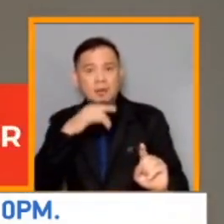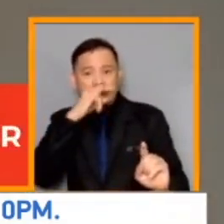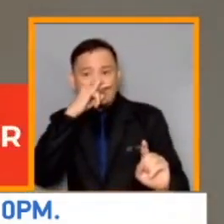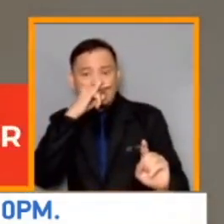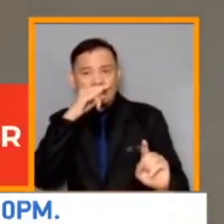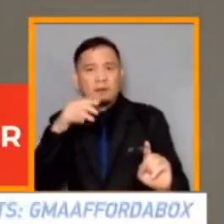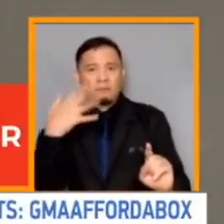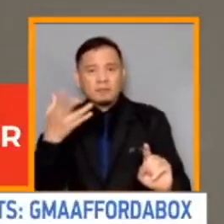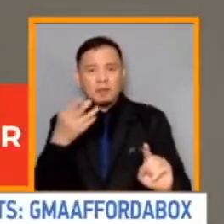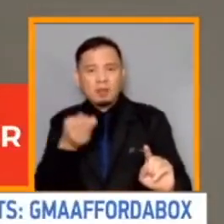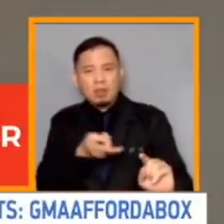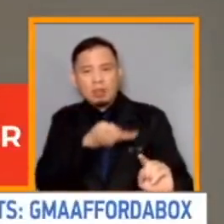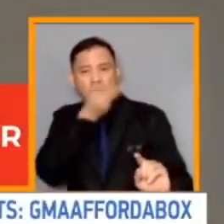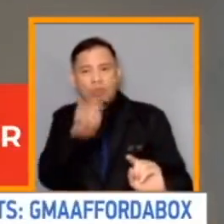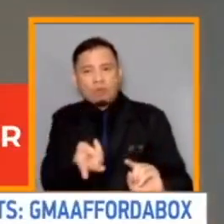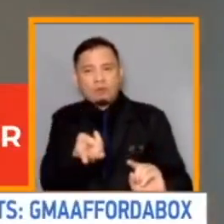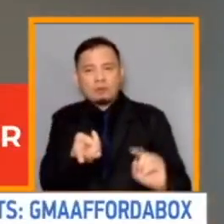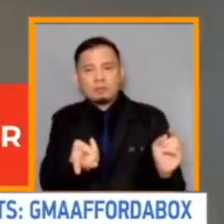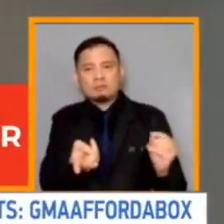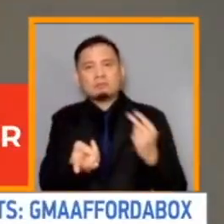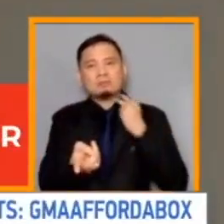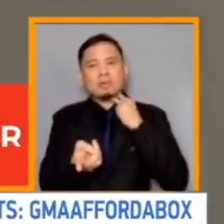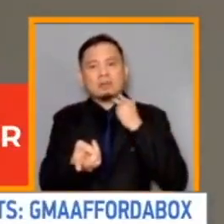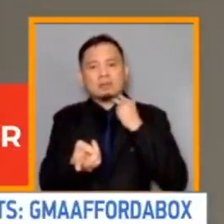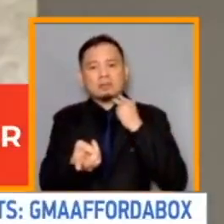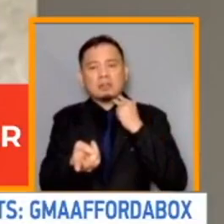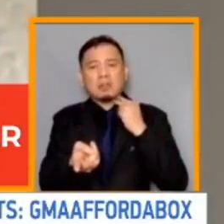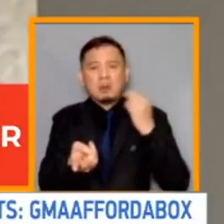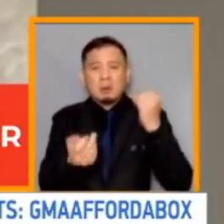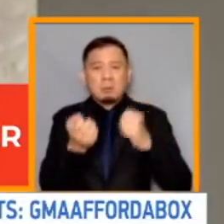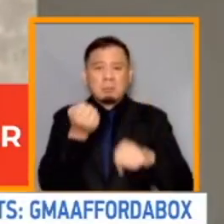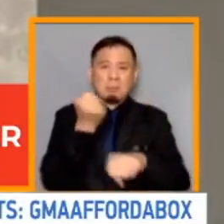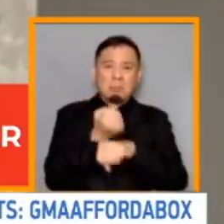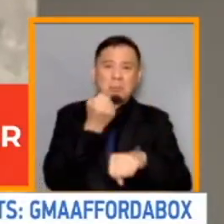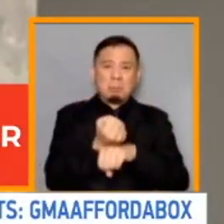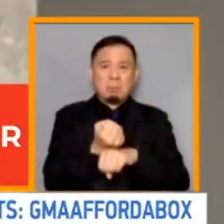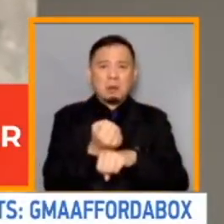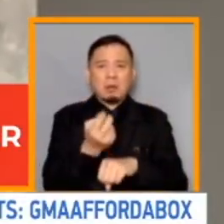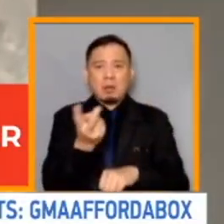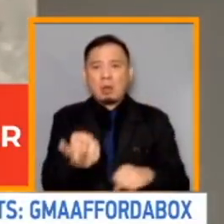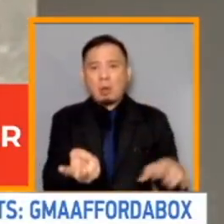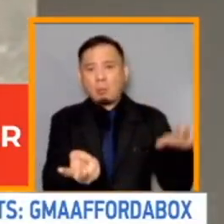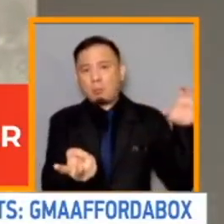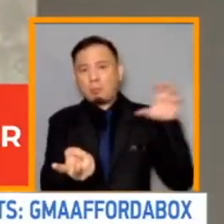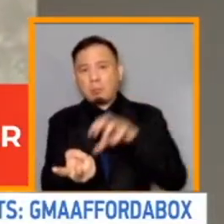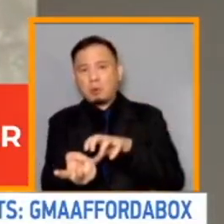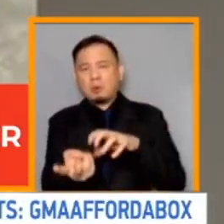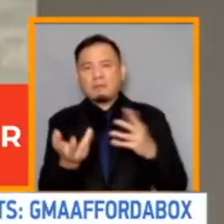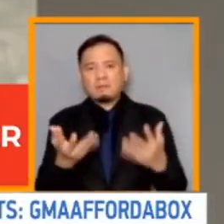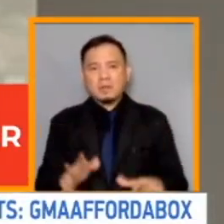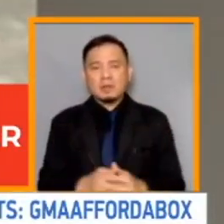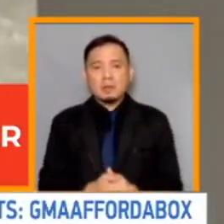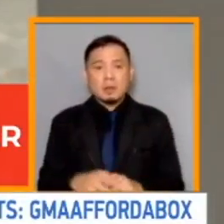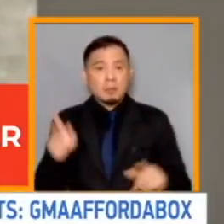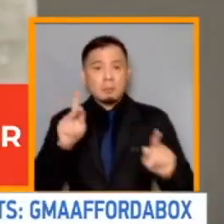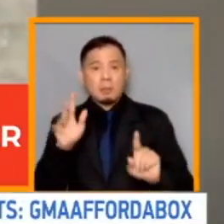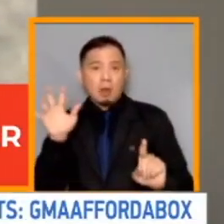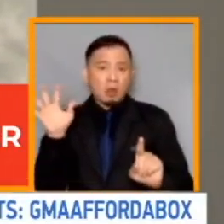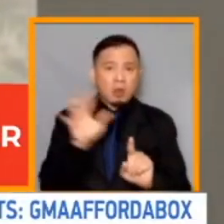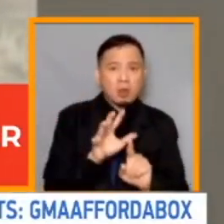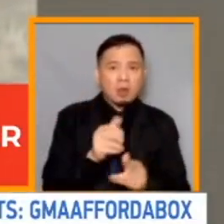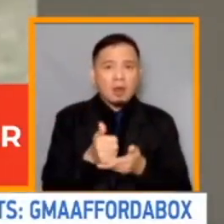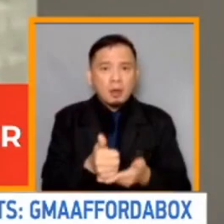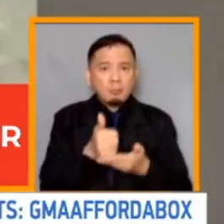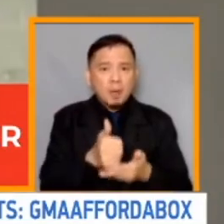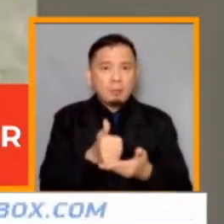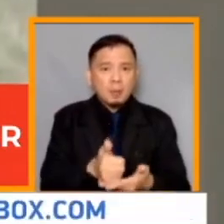na bata at nakadagan ang malaking tipak ng pader sa kanya. Nagtulong-tulong ang mga residente para masagip ang batang